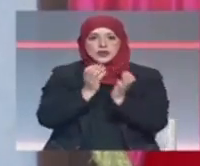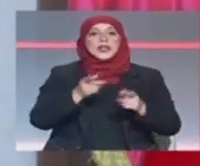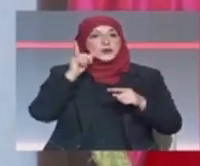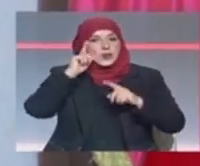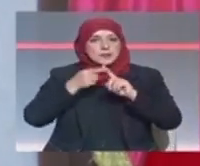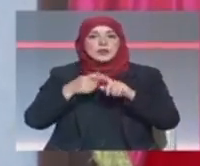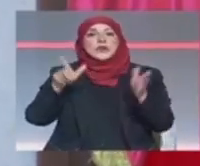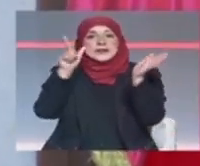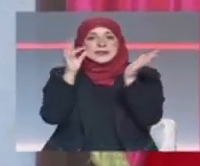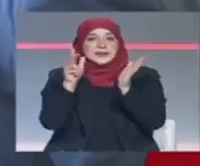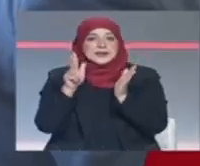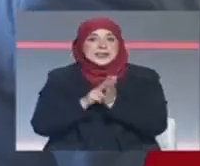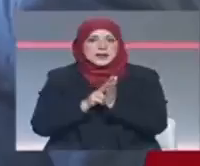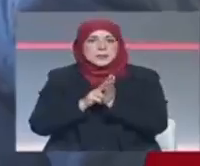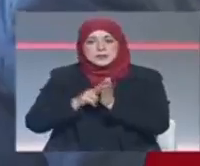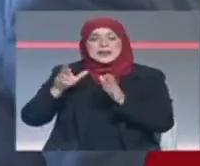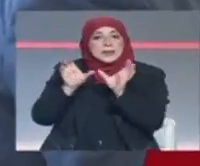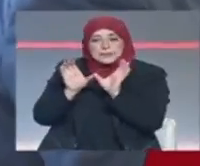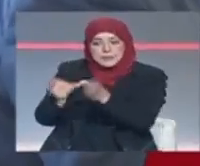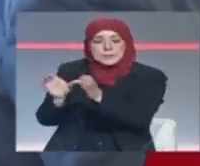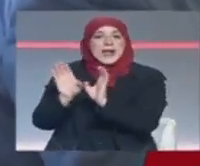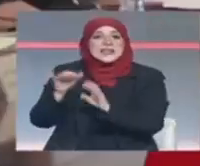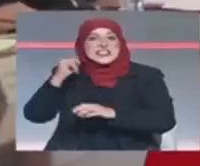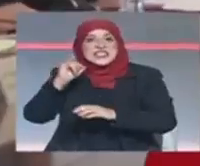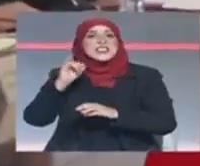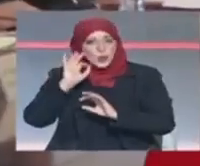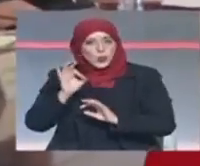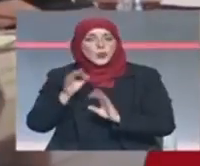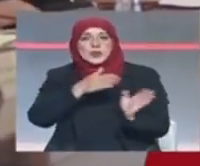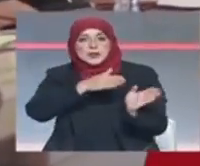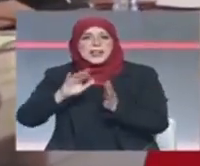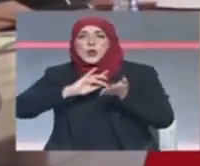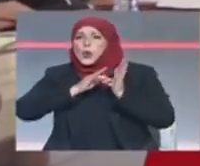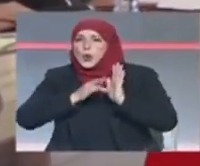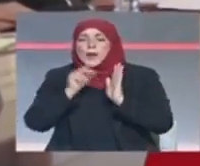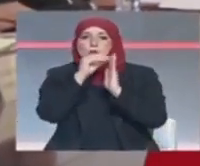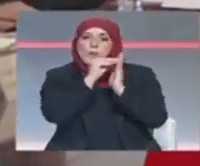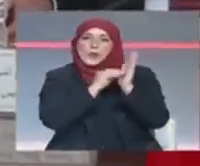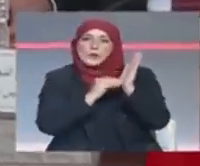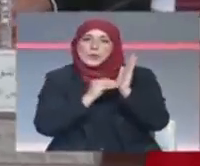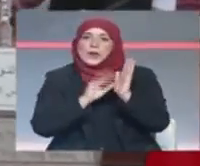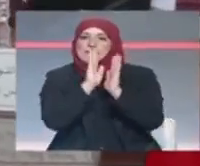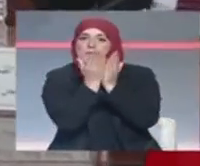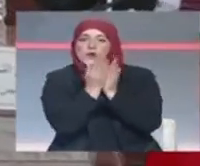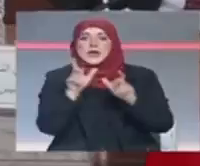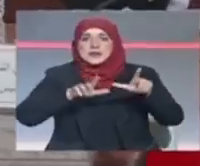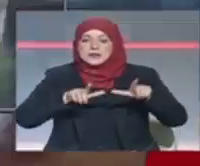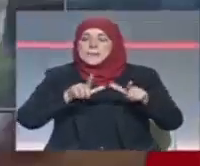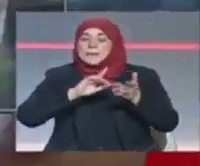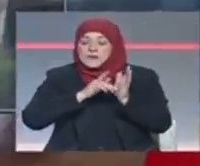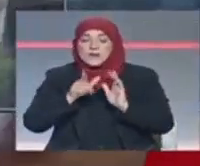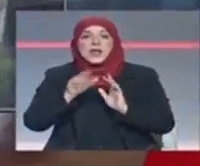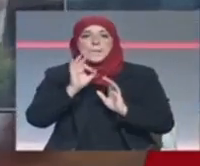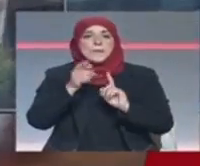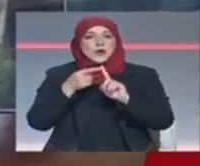اجراءات العازله عند الاقتضاء هذا وال تضبط كل هذه التدابير في كراس شروط يطبق على المؤسسه المعنيه